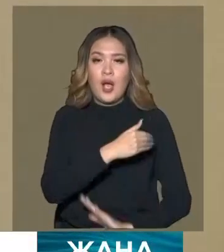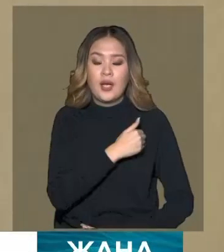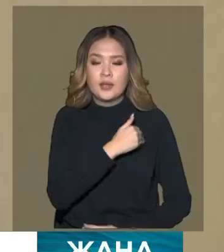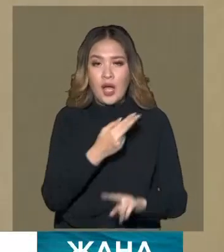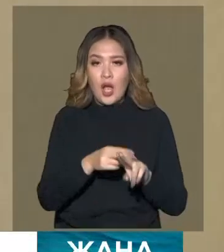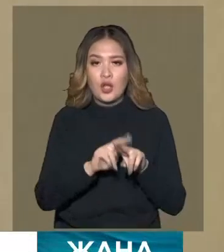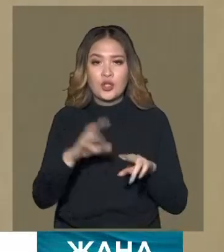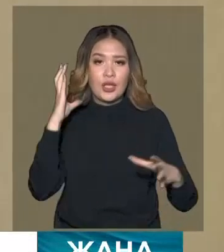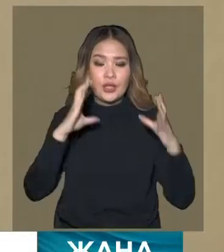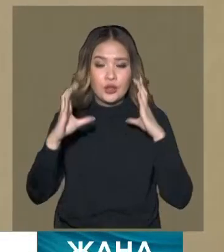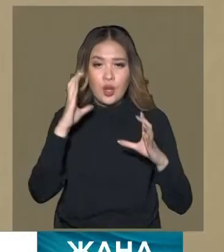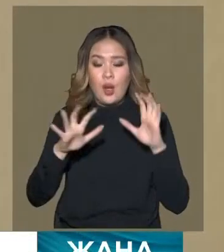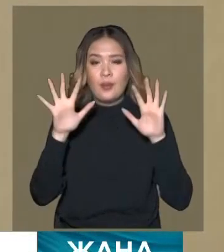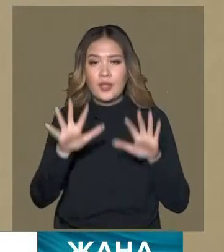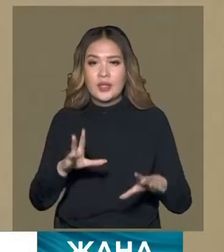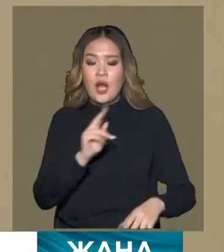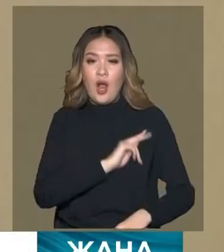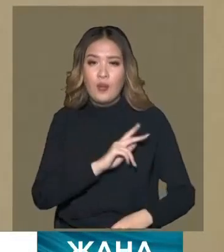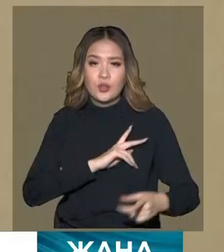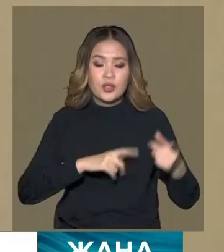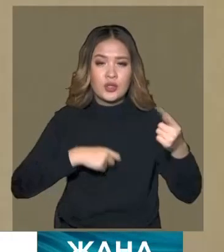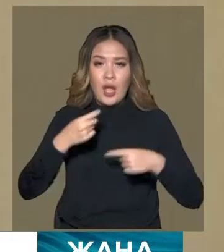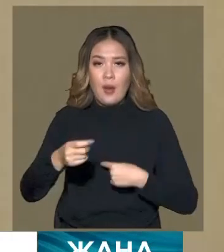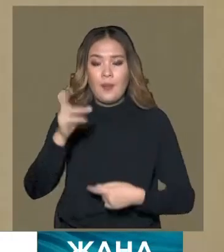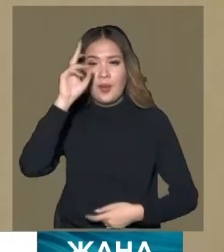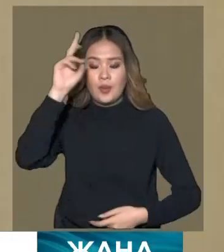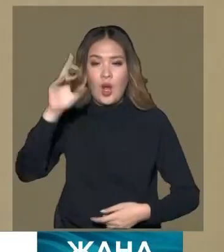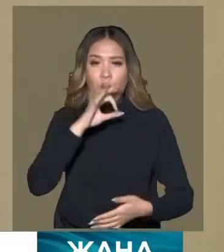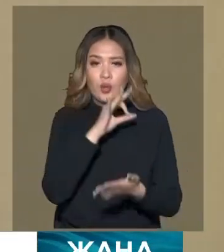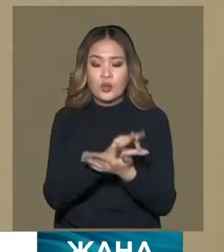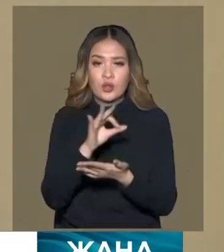Қоғамдық институттармен әріптестік қарым-қатынас орнату, мемлекеттік